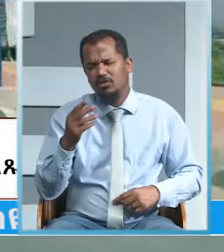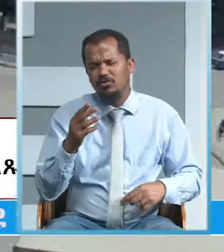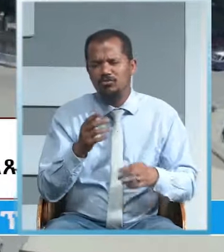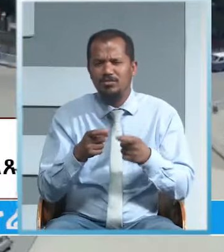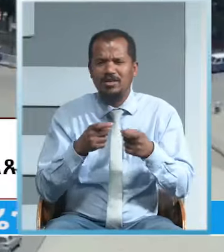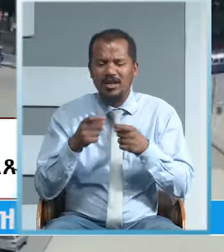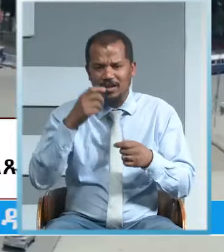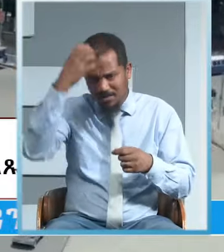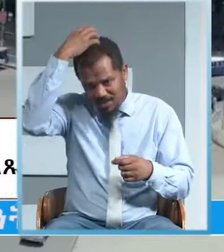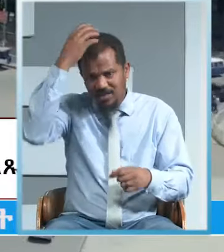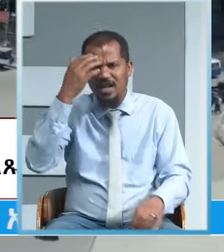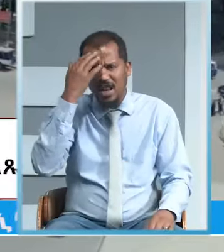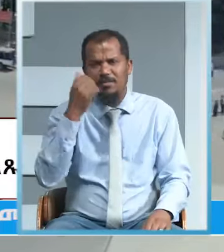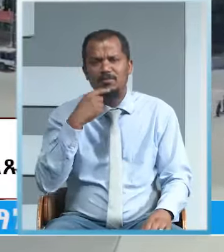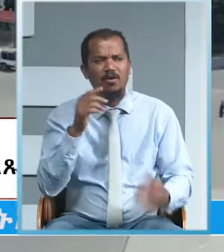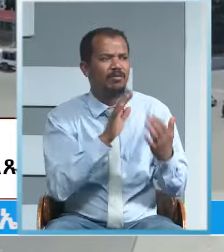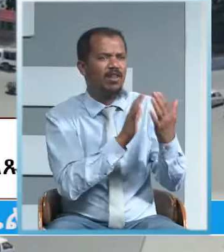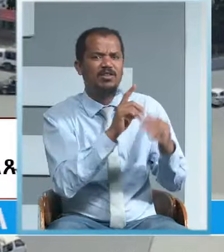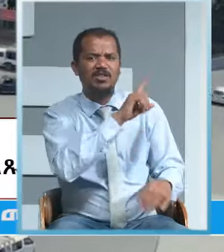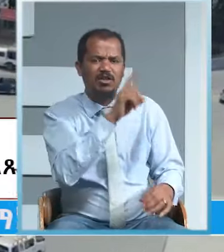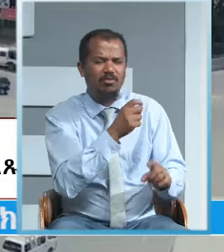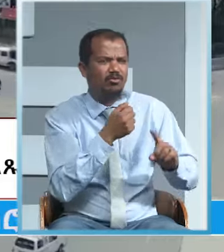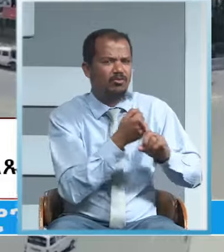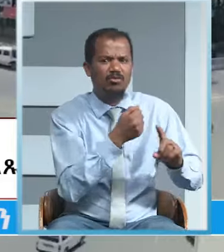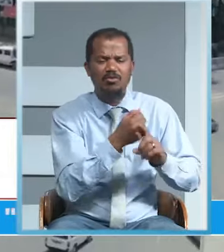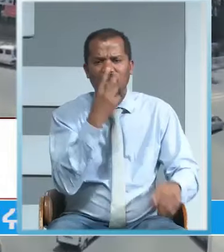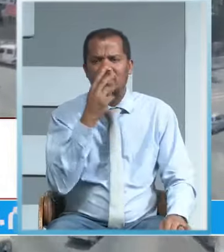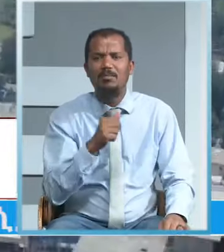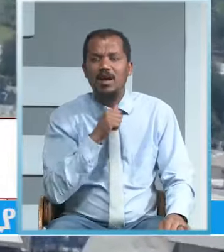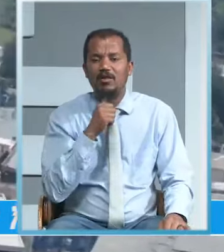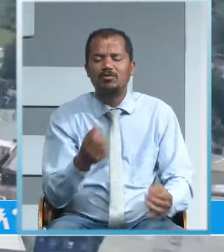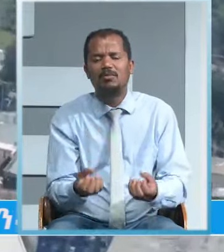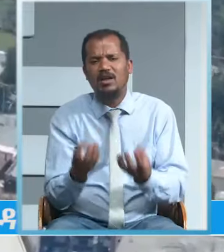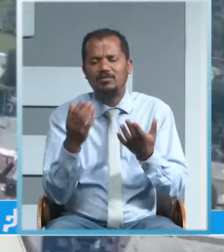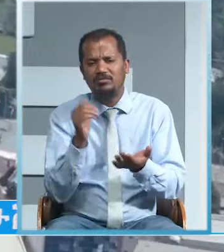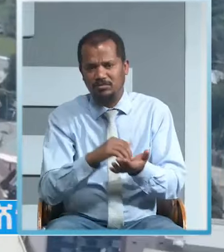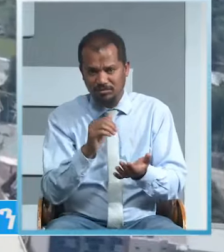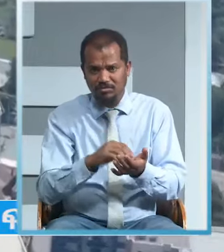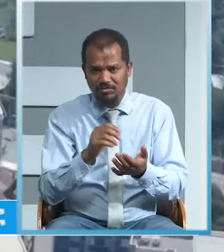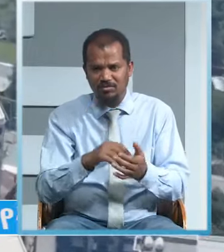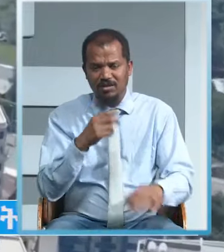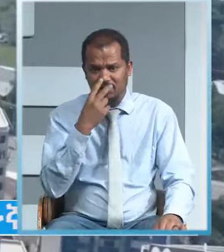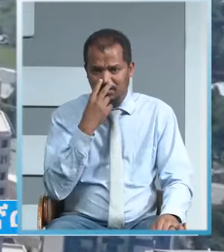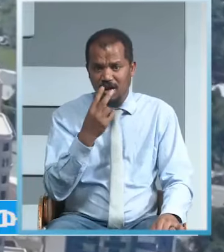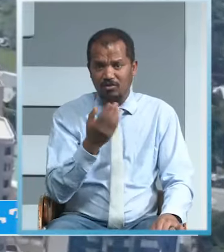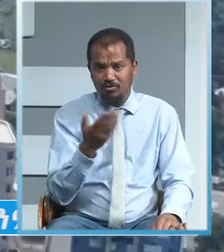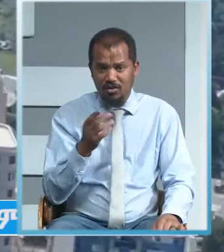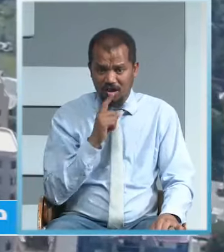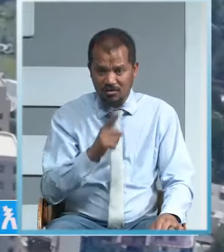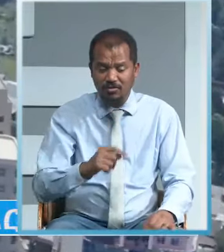ገዢውን መንግስት ለምን ብለው ፊት ለፊት ሲጠይቁም ሆነ ሲሞግቱ እንደማይታዩ በርካቶች በተደጋጋሚ በትችት የሚያነሱት ጉዳይ